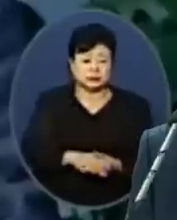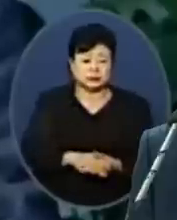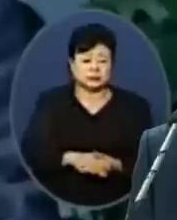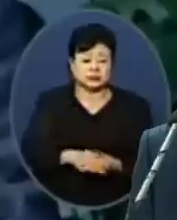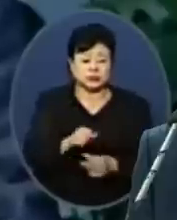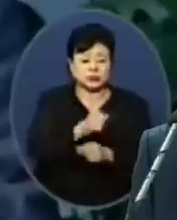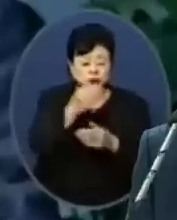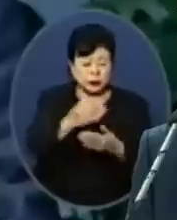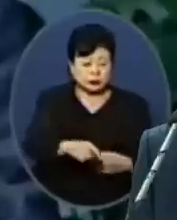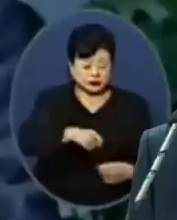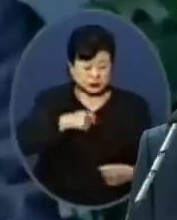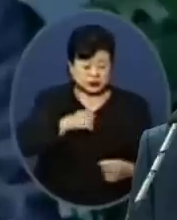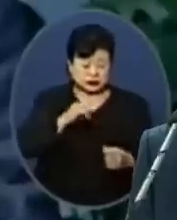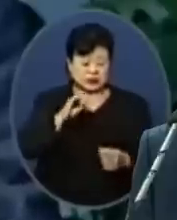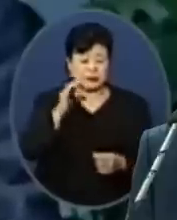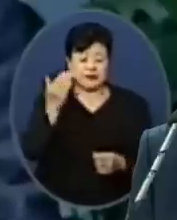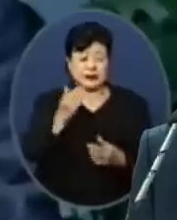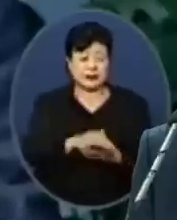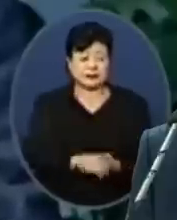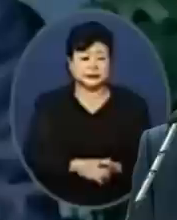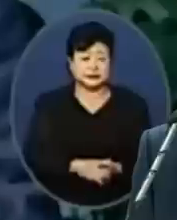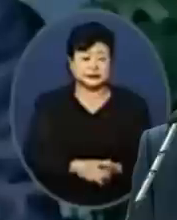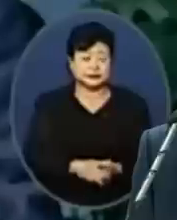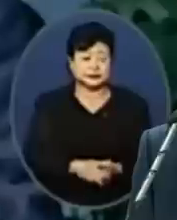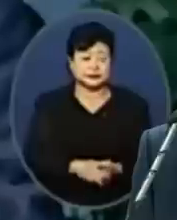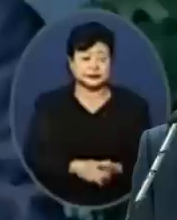다 용서받은 의인이 되었는 것입니다.